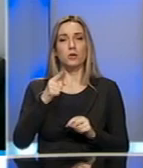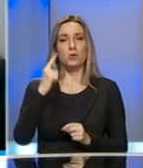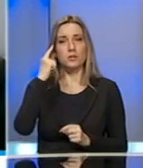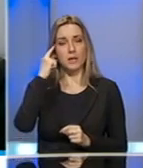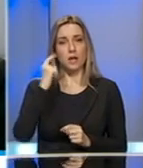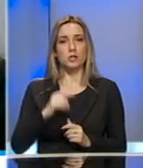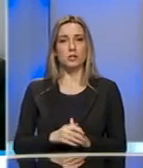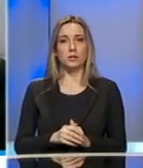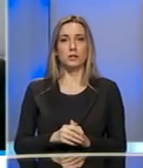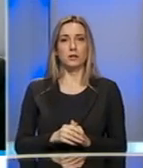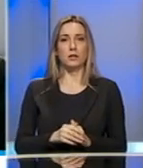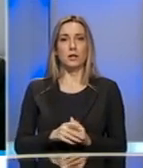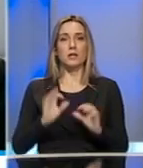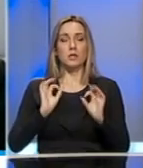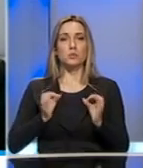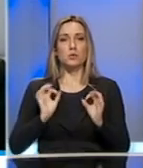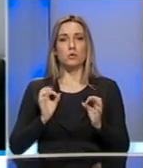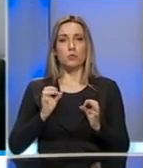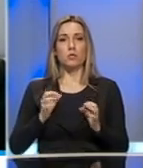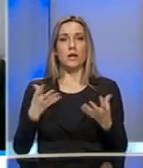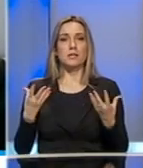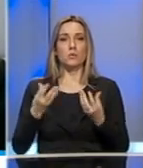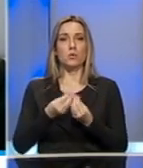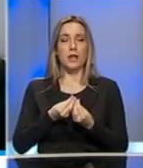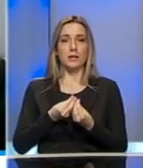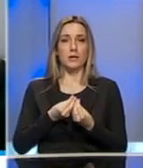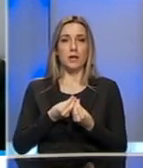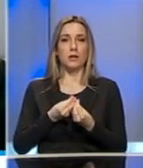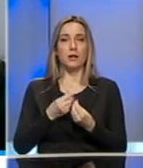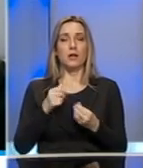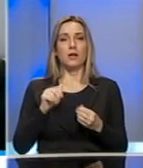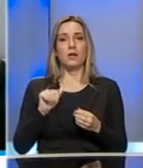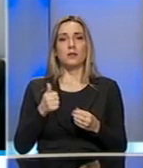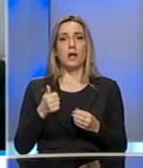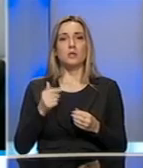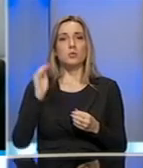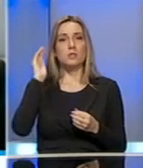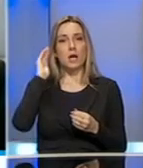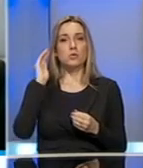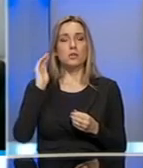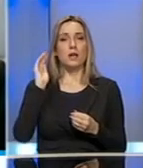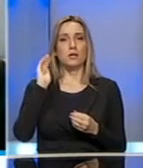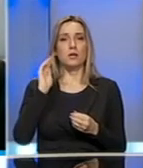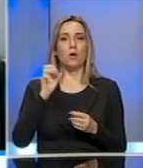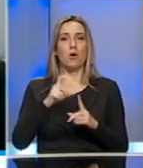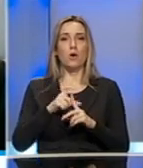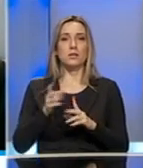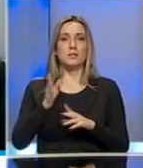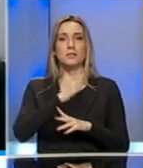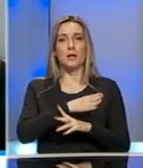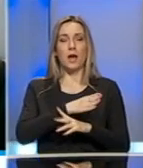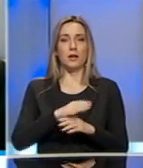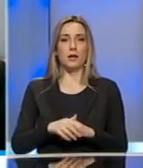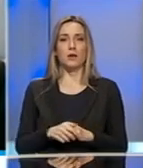znači da su stručnjaci ujedinjeni, da su saslušani i poslušani od